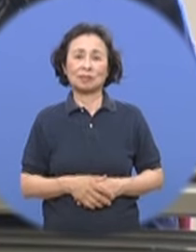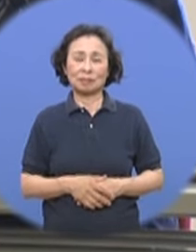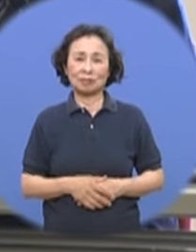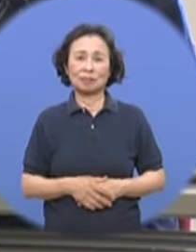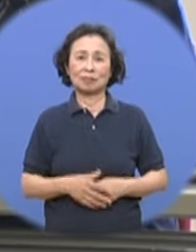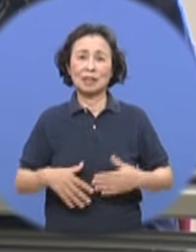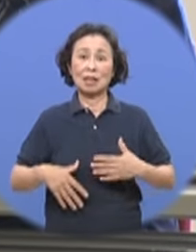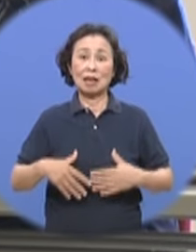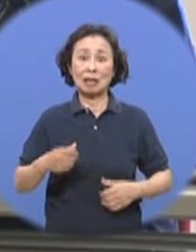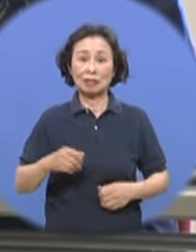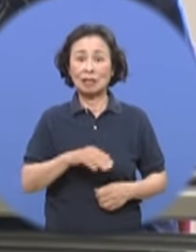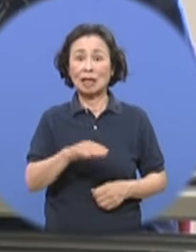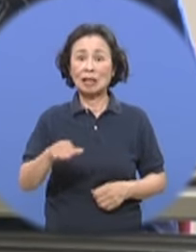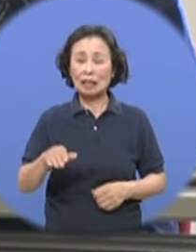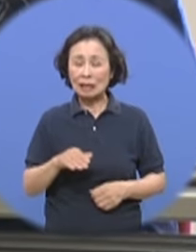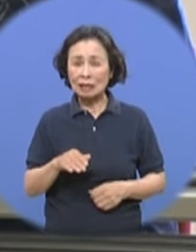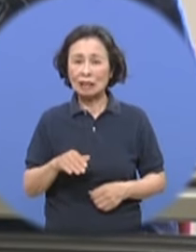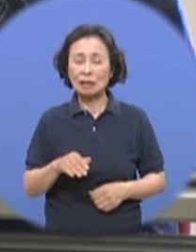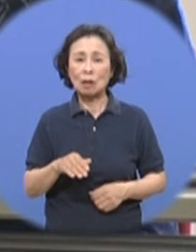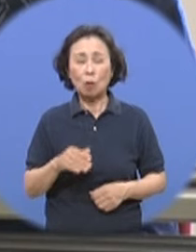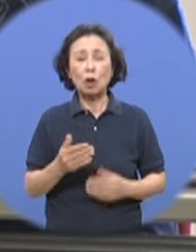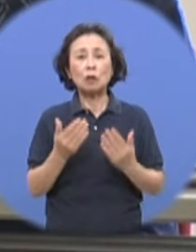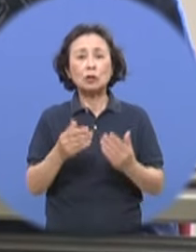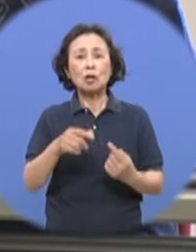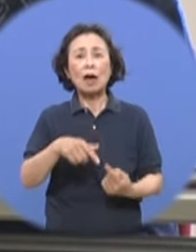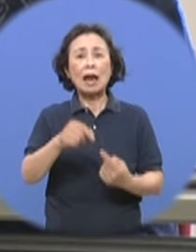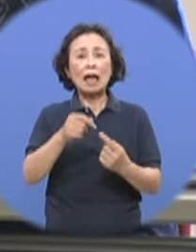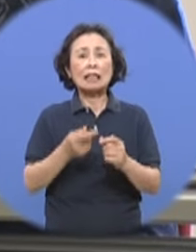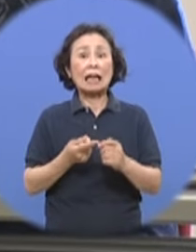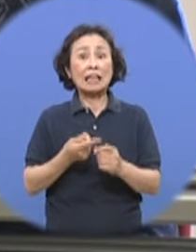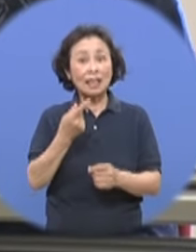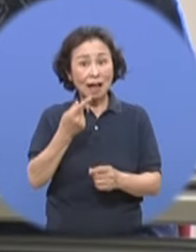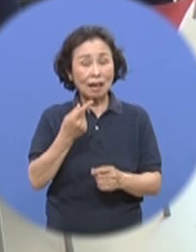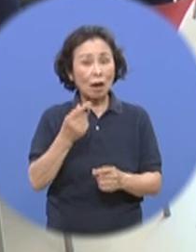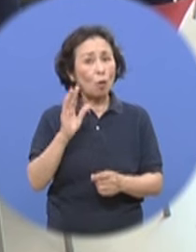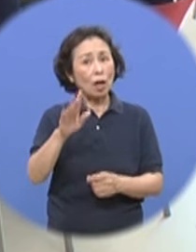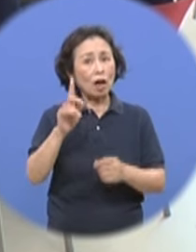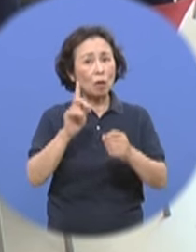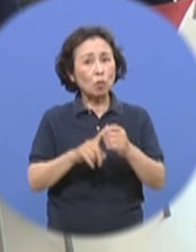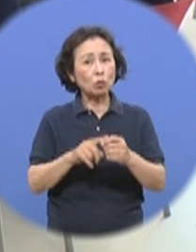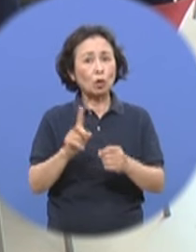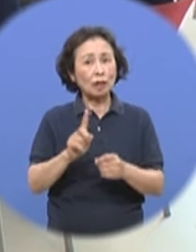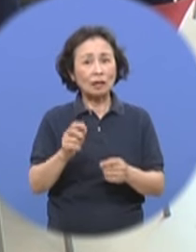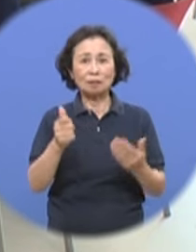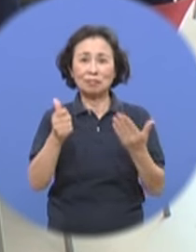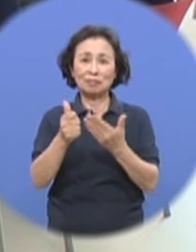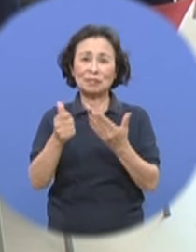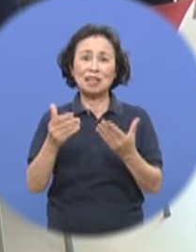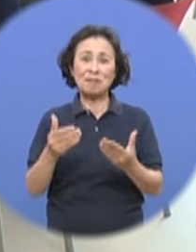生徒たちにこの授業を選んだきっかけや今後の目標などを聞きました。